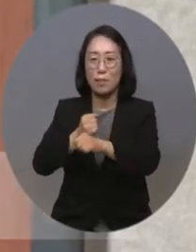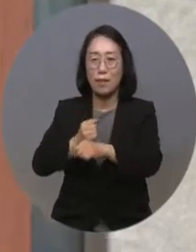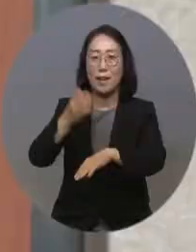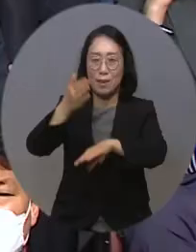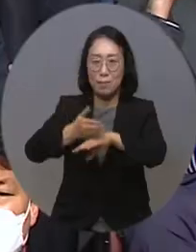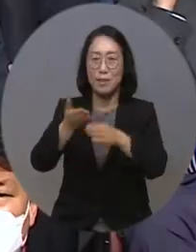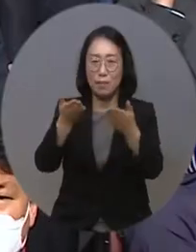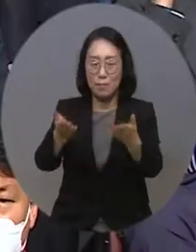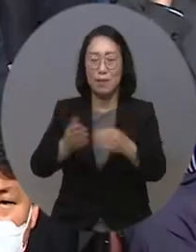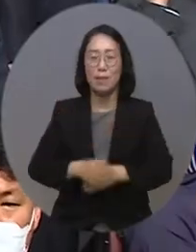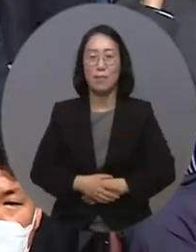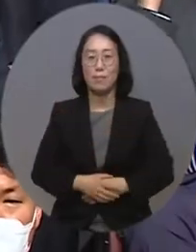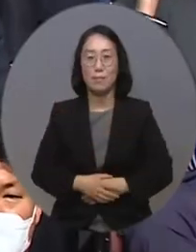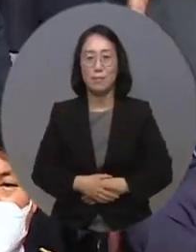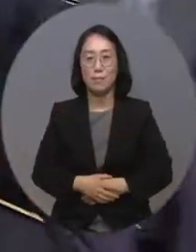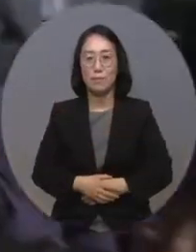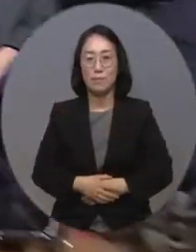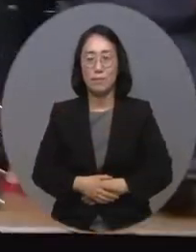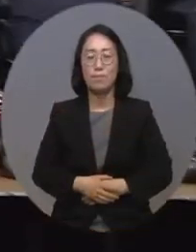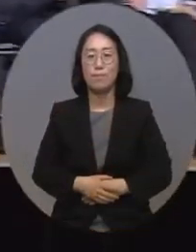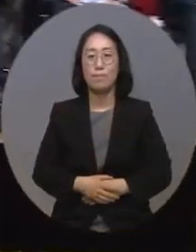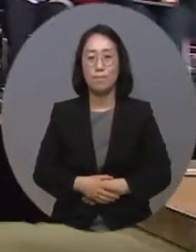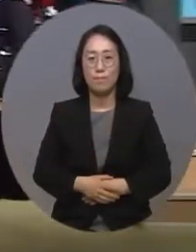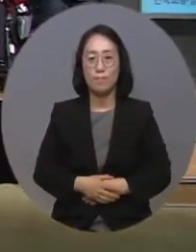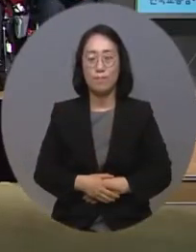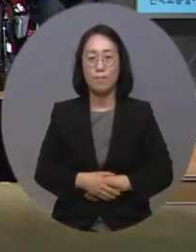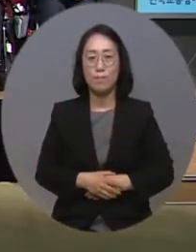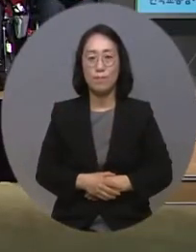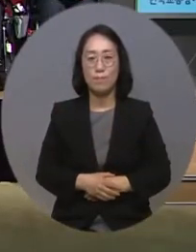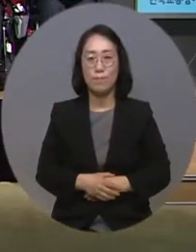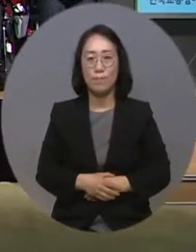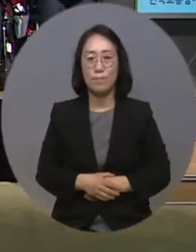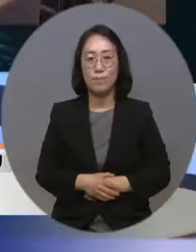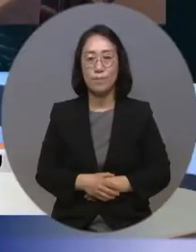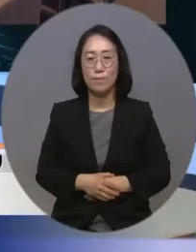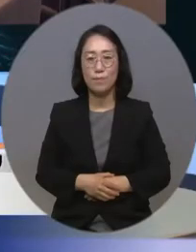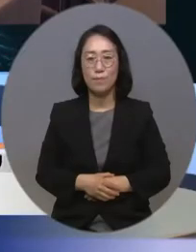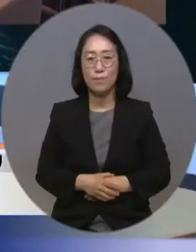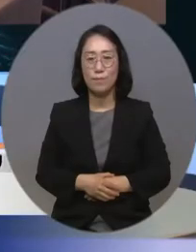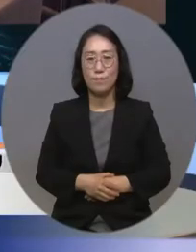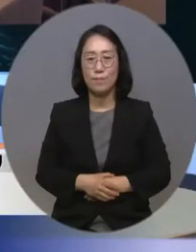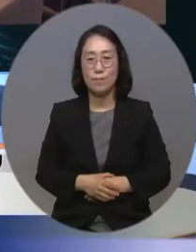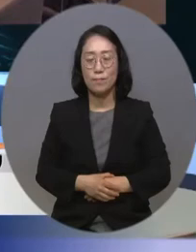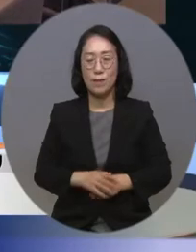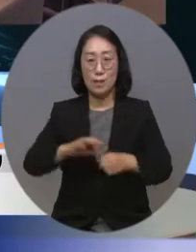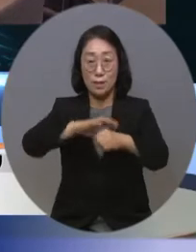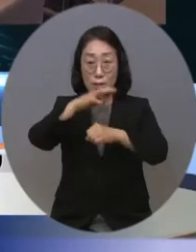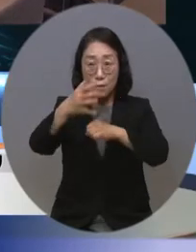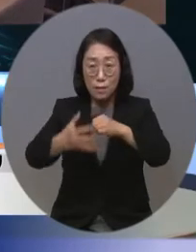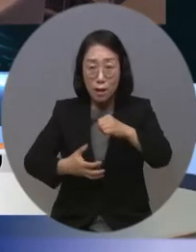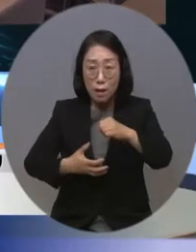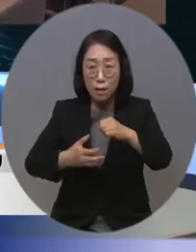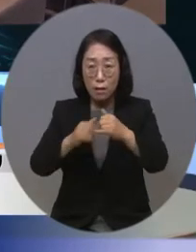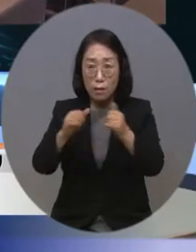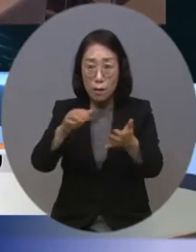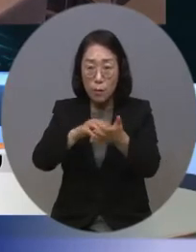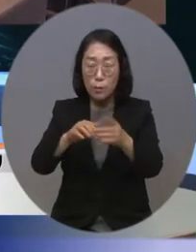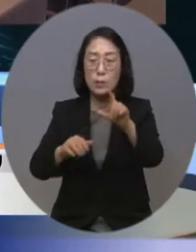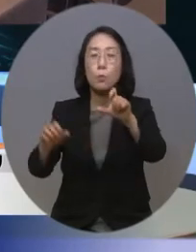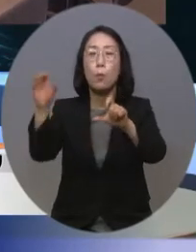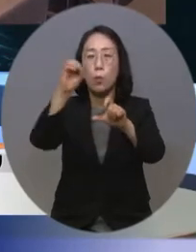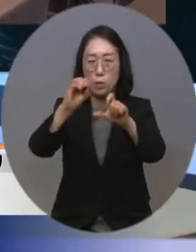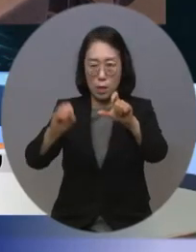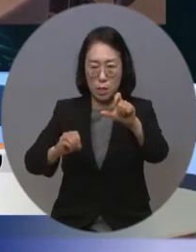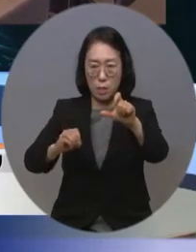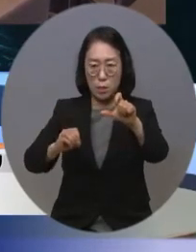고맙습니다. GTV 뉴스 박순용입니다. 전 세계 인구 중 15%인